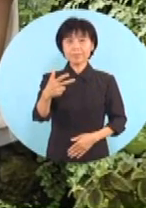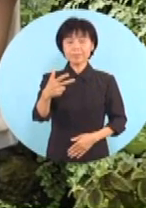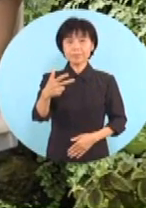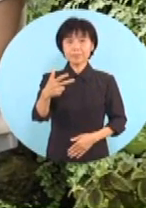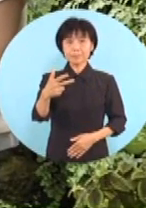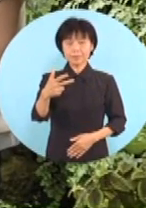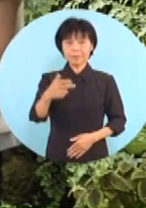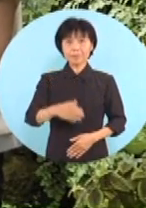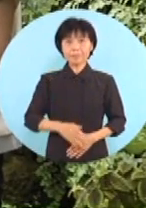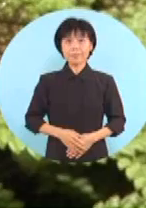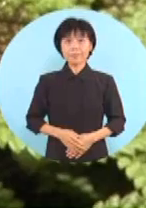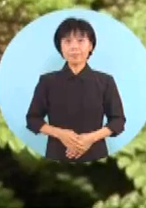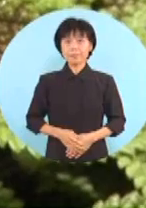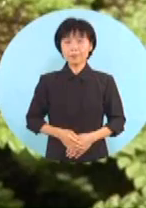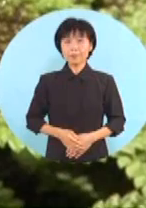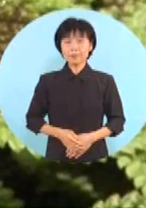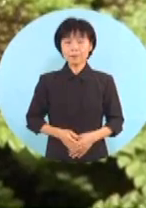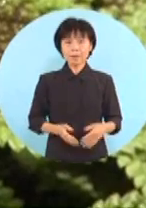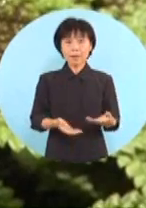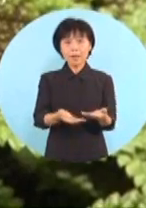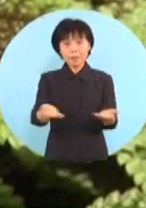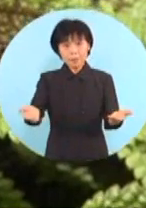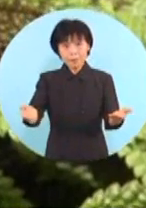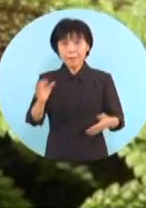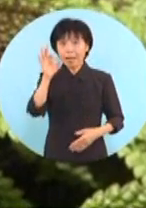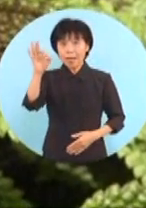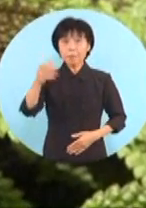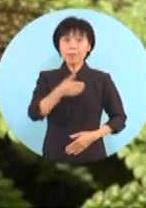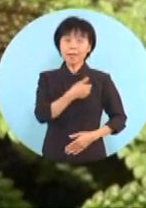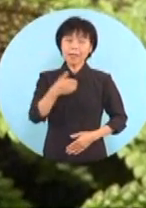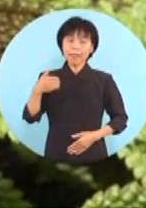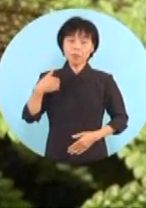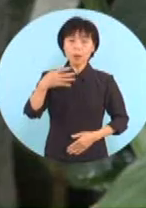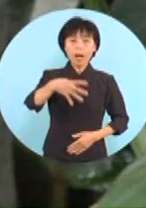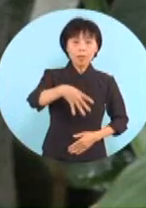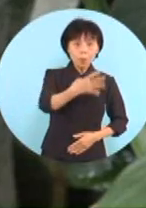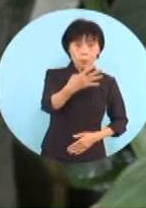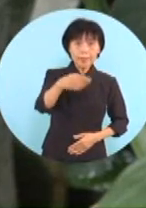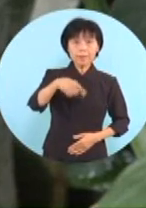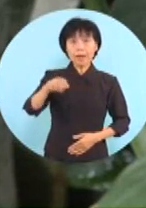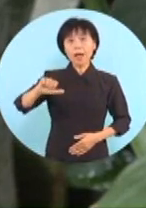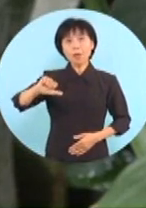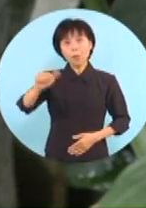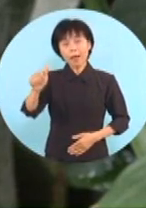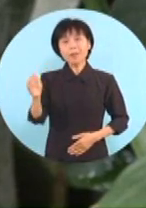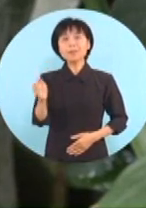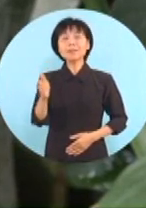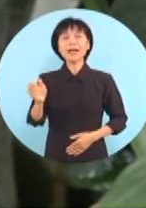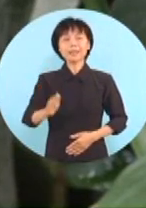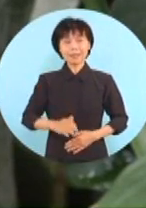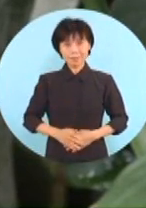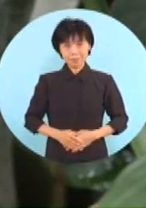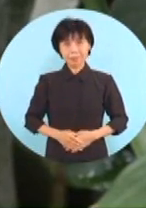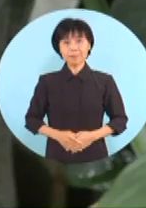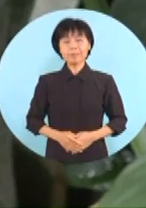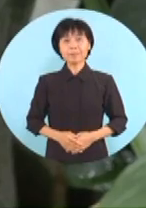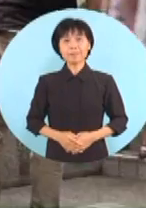ども。 700種、 はい。皆さんにお見せしてるのって言えば、400から500種になります